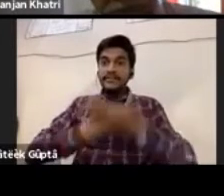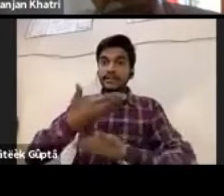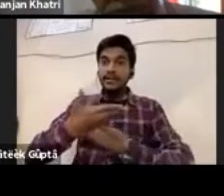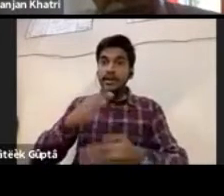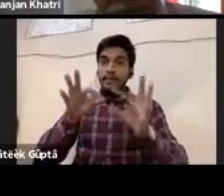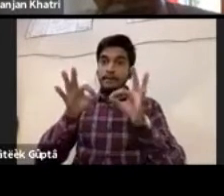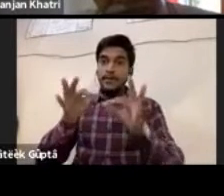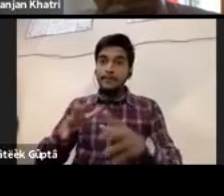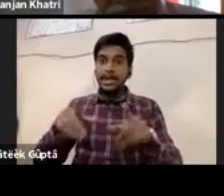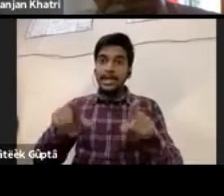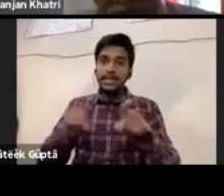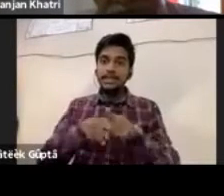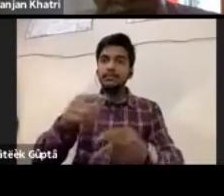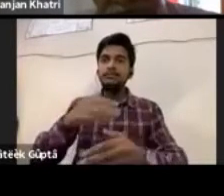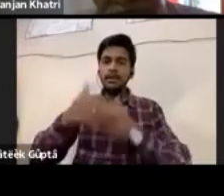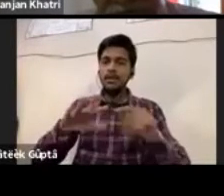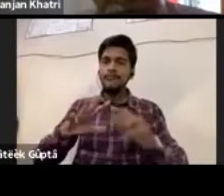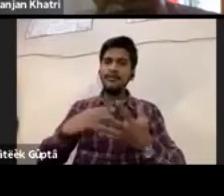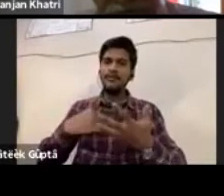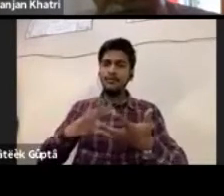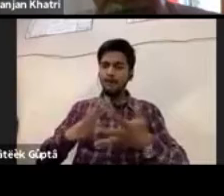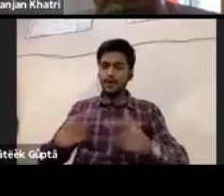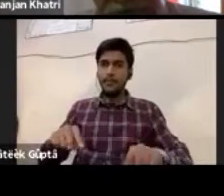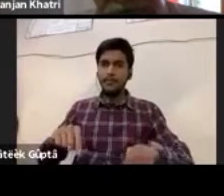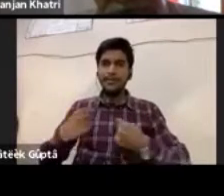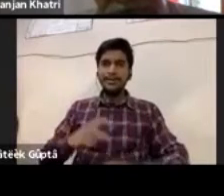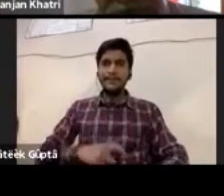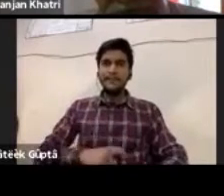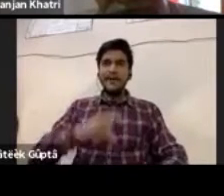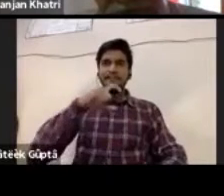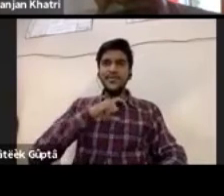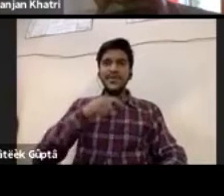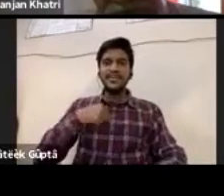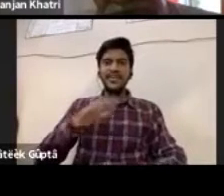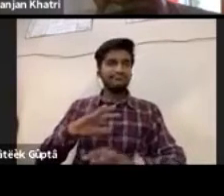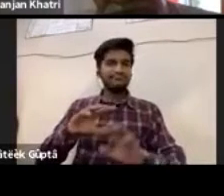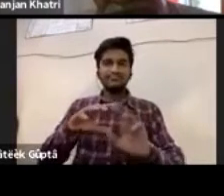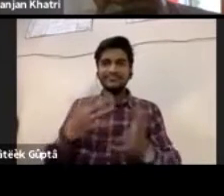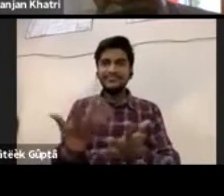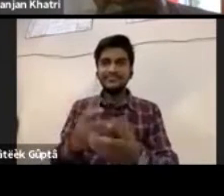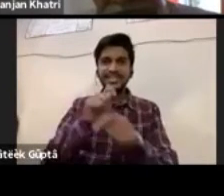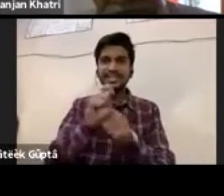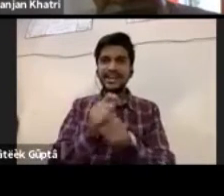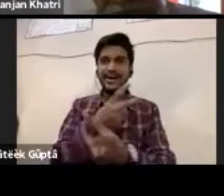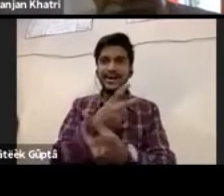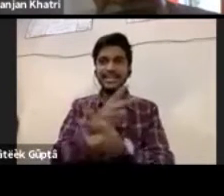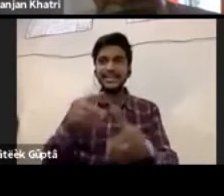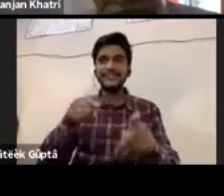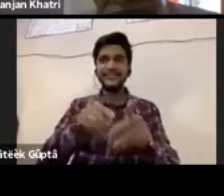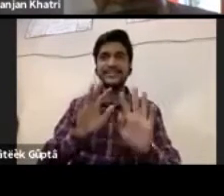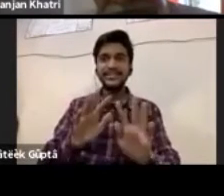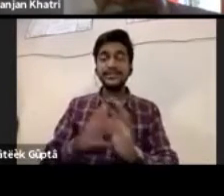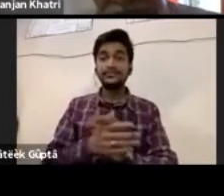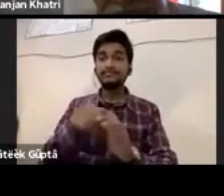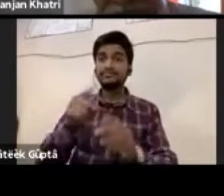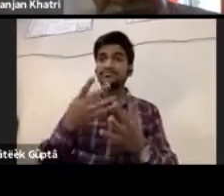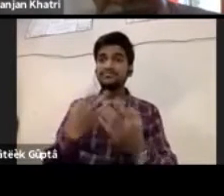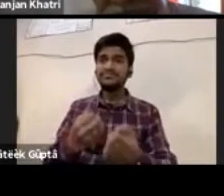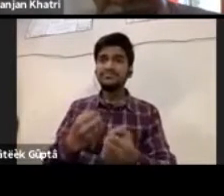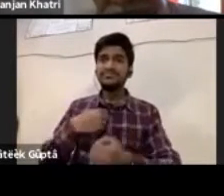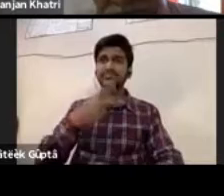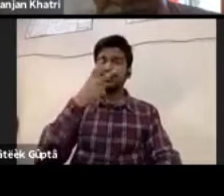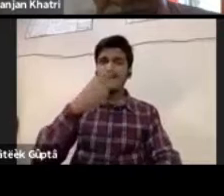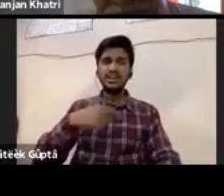सेल्फ कॉन्फिडेंस मिलता है, बूस्ट होता है सेल्फ कॉन्फिडेंस. देन आफ्टर सम इयर्स मुझे एक वैक्यूम सा लगने लगा लाइफ